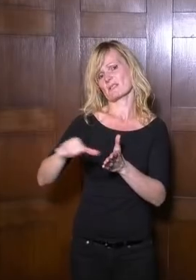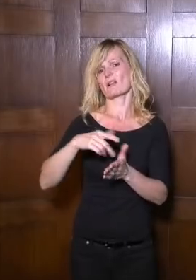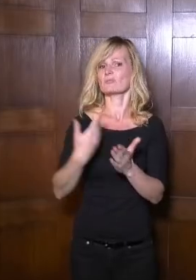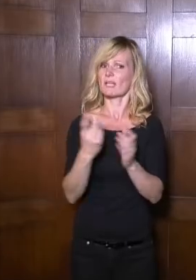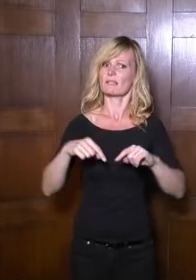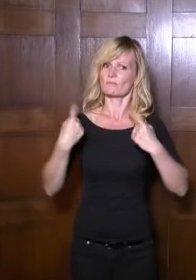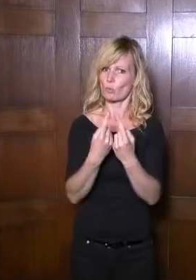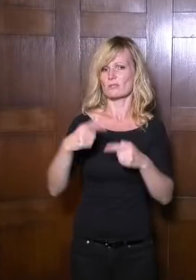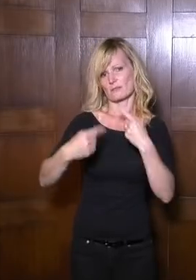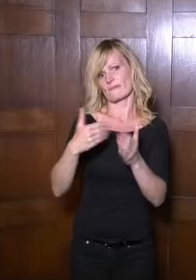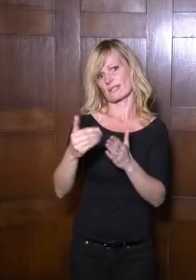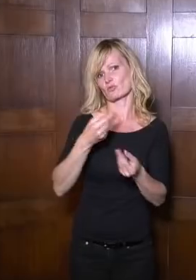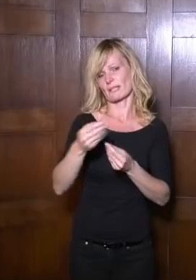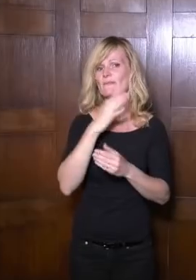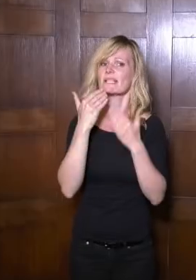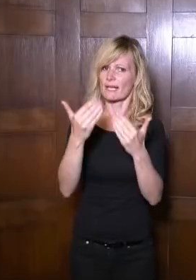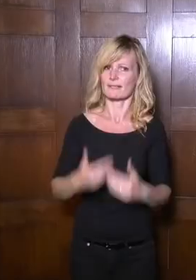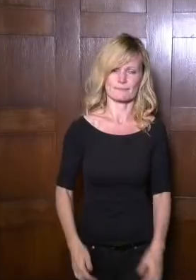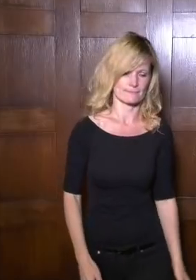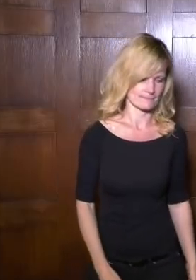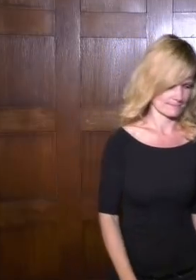sprechen. Vielen Dank.